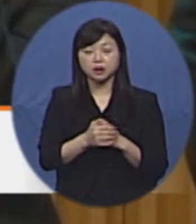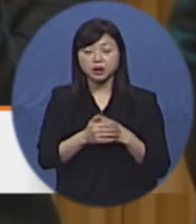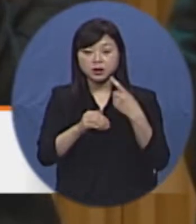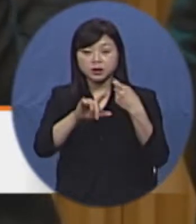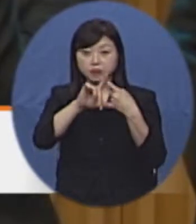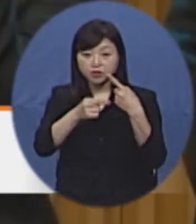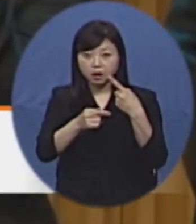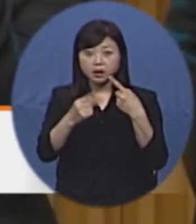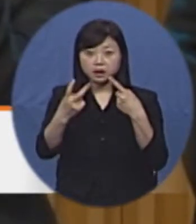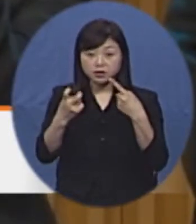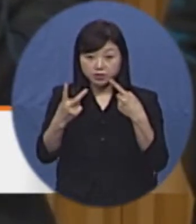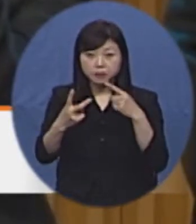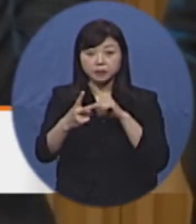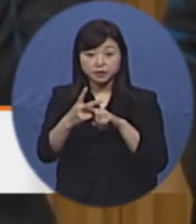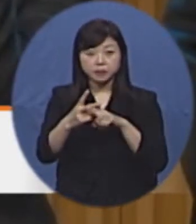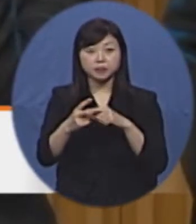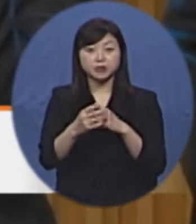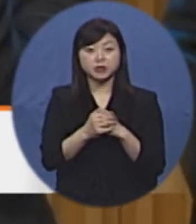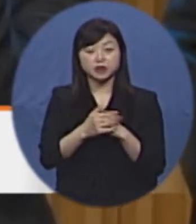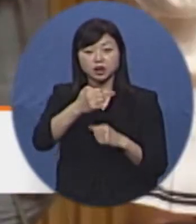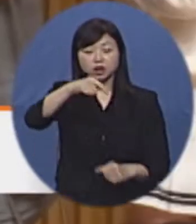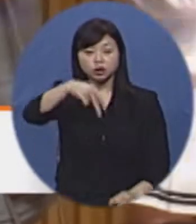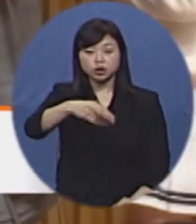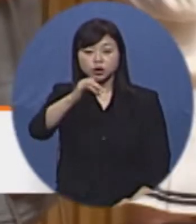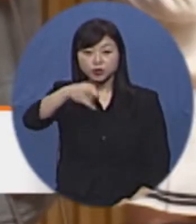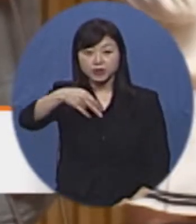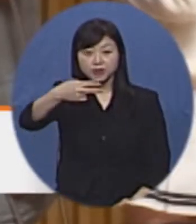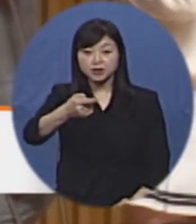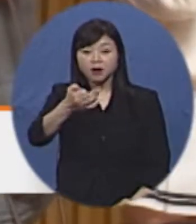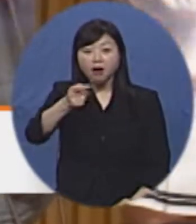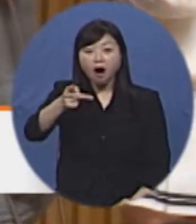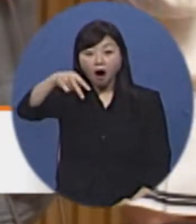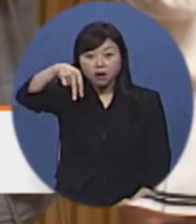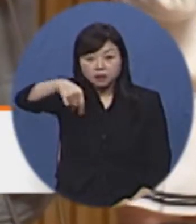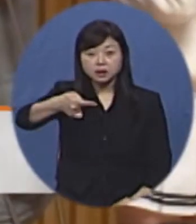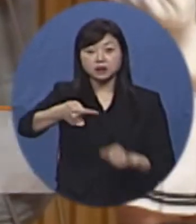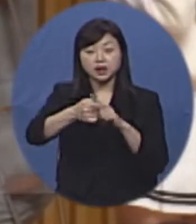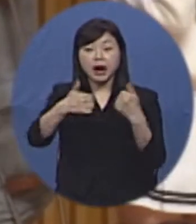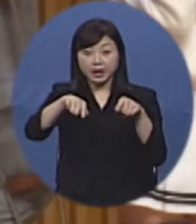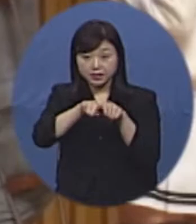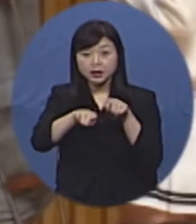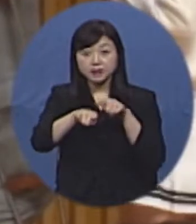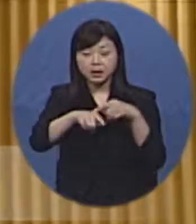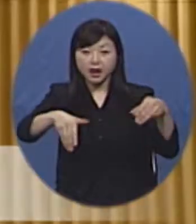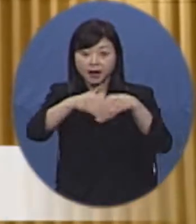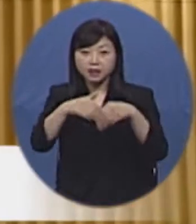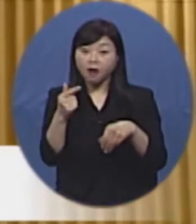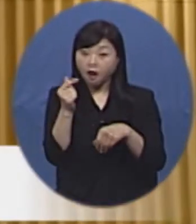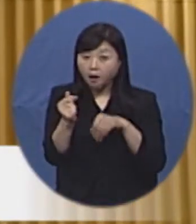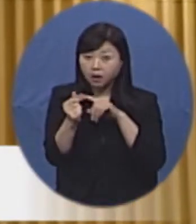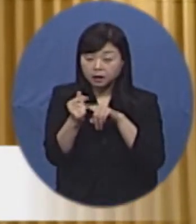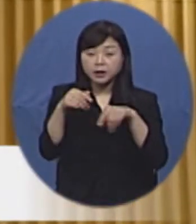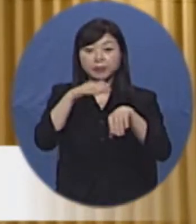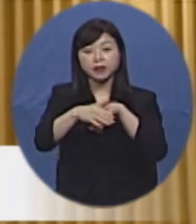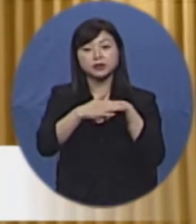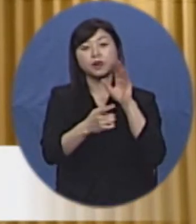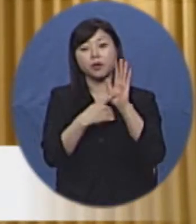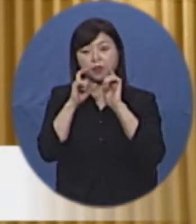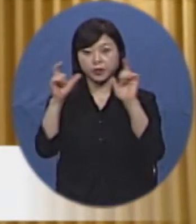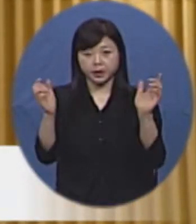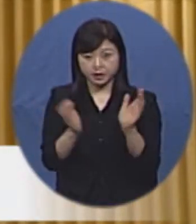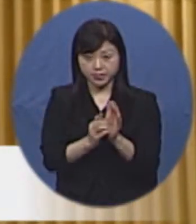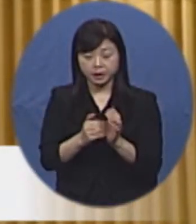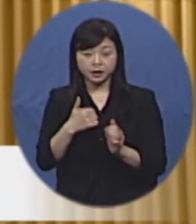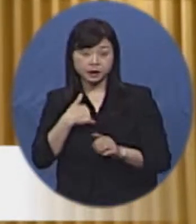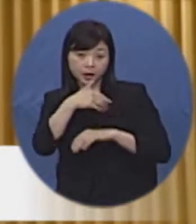다목적홀에서 굿 위드 어스와 함께하는 핸드허그 캠페인 선포식을 진행했습니다. 핸드허그는 제가 이제